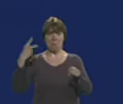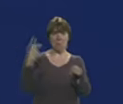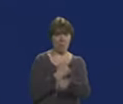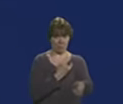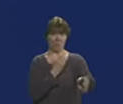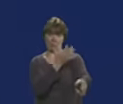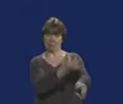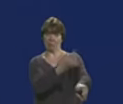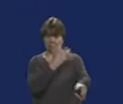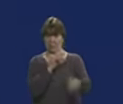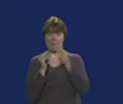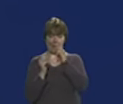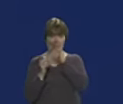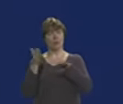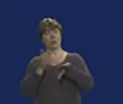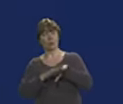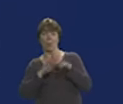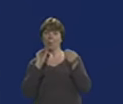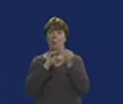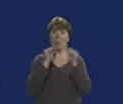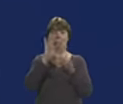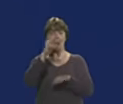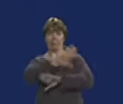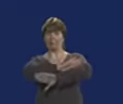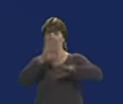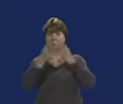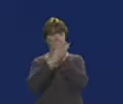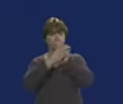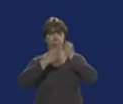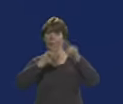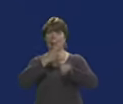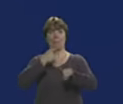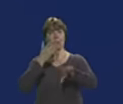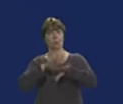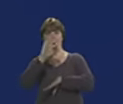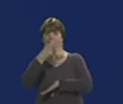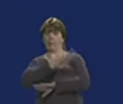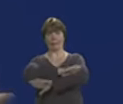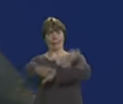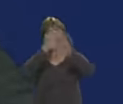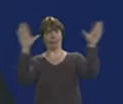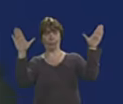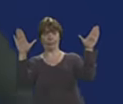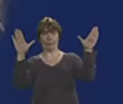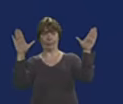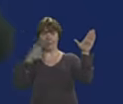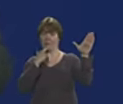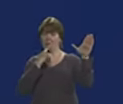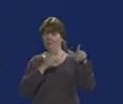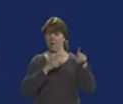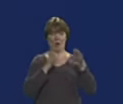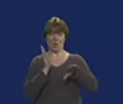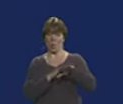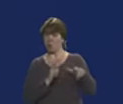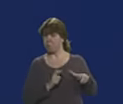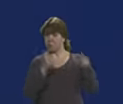que le problème du Front National avait disparu, qu'il ne fallait pas en parler, qu'il y aurait une poussée phénoménale de gauche,